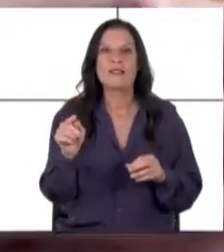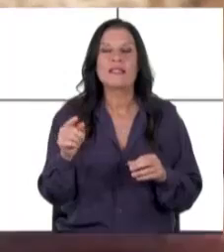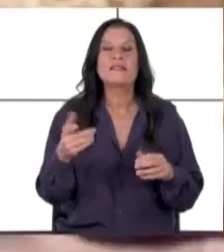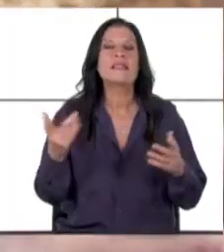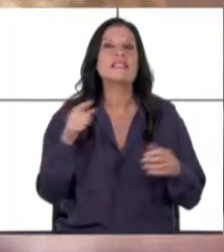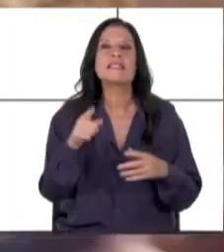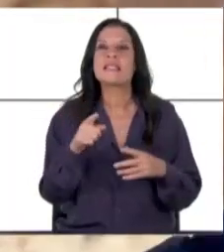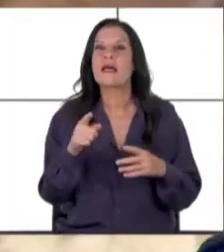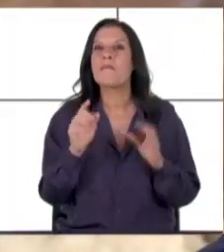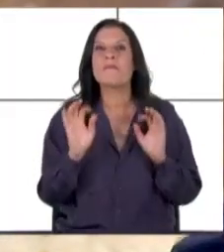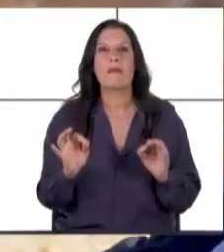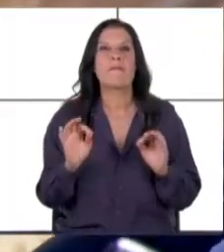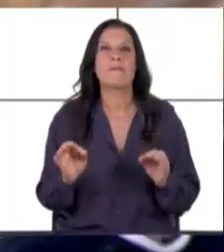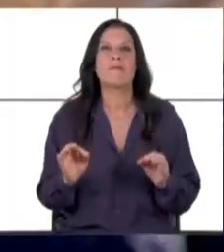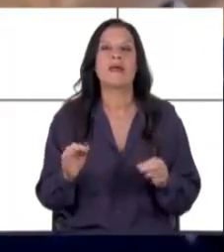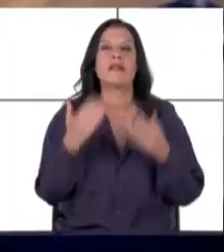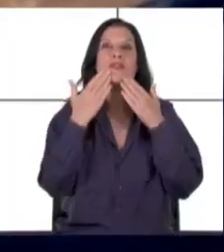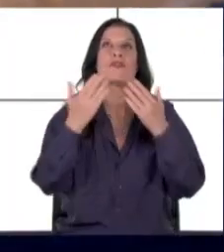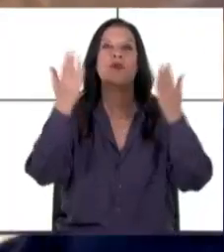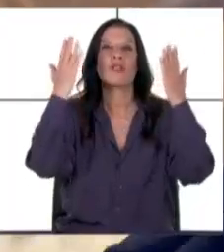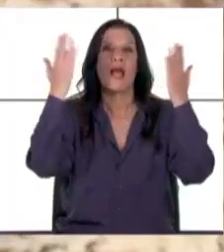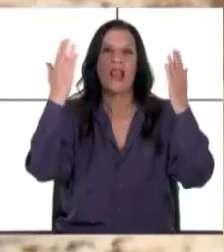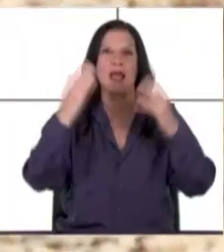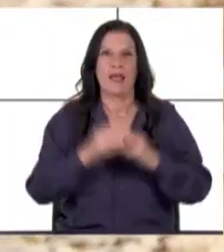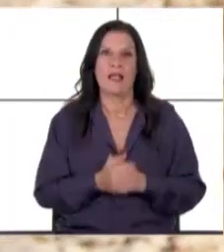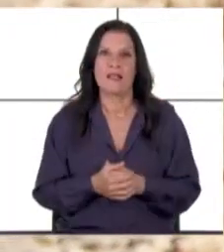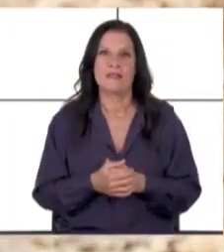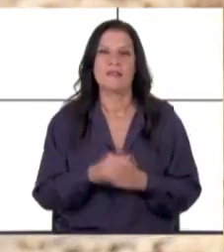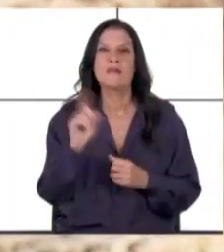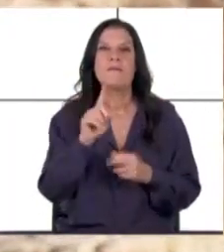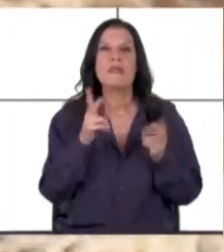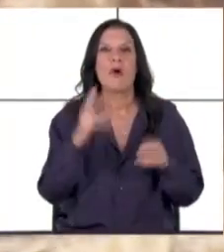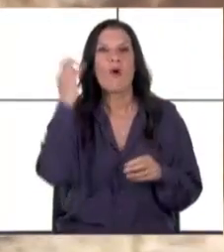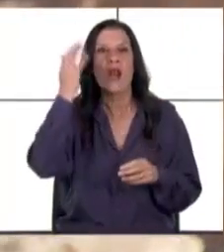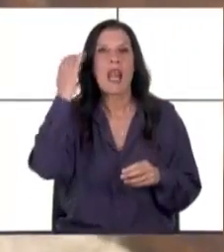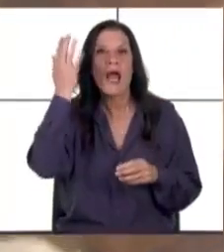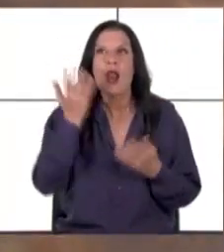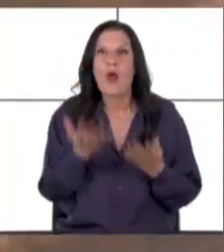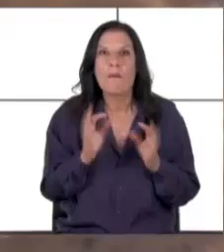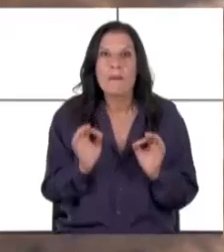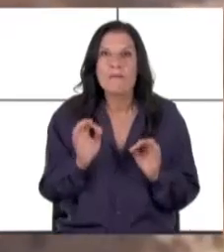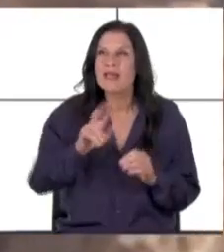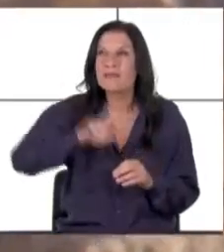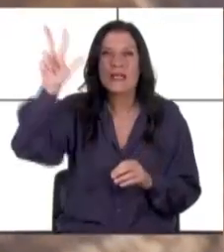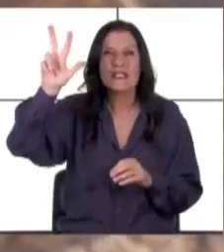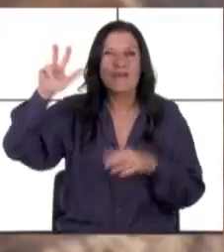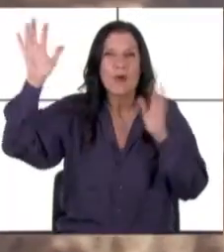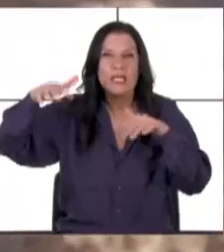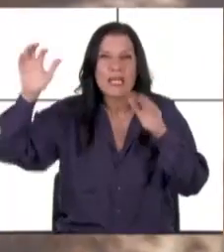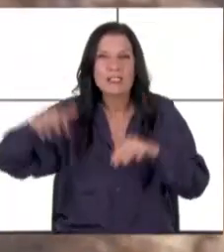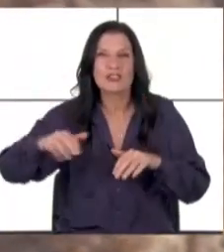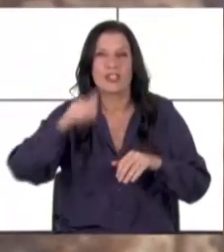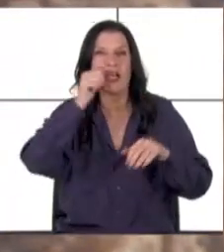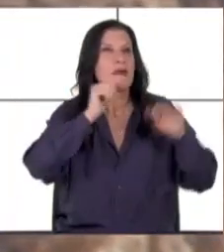באמת, איך אומרים, השתבח שמולד. מי חלם שבתוך הסופה הזו, כשבצפון גשם, ושלג בחרמון, ואנחנו פה